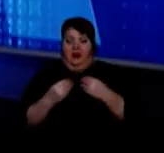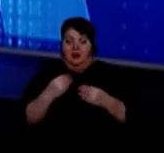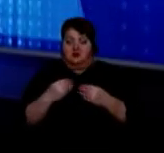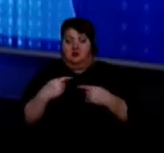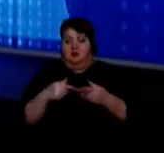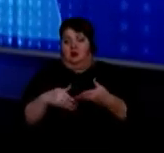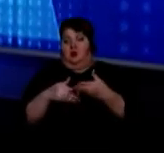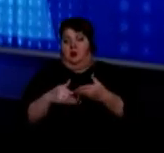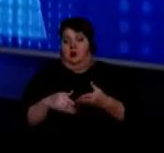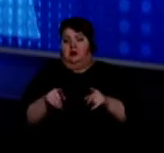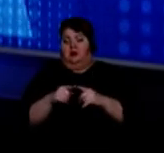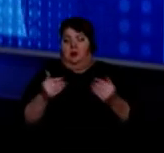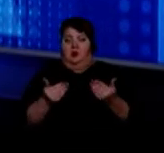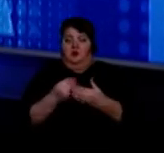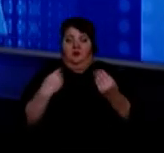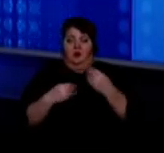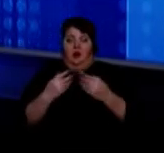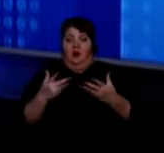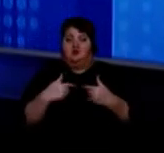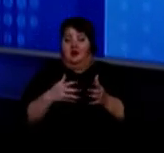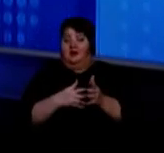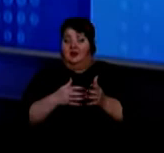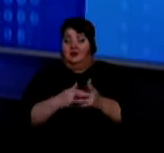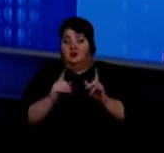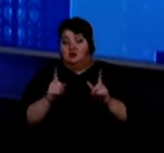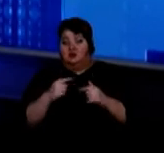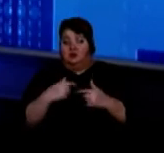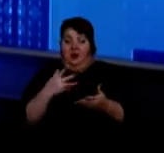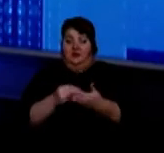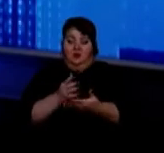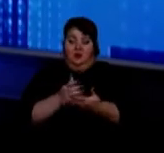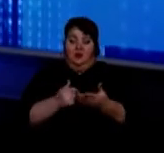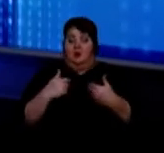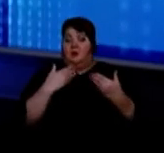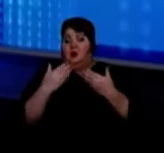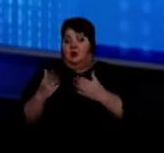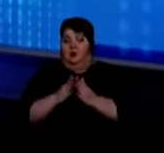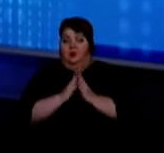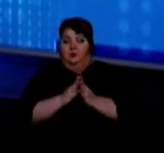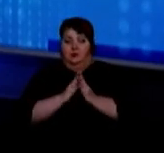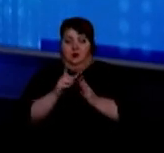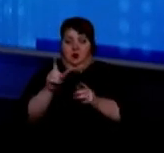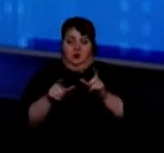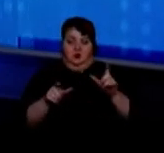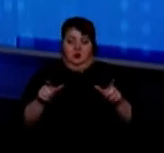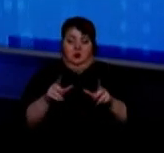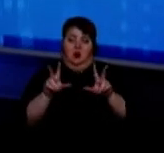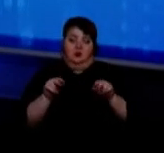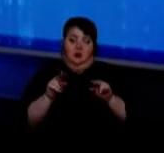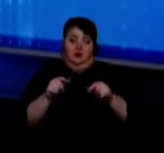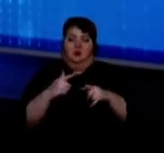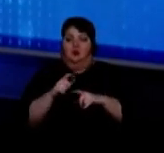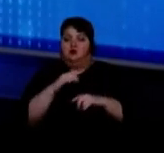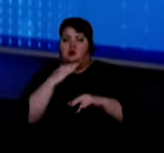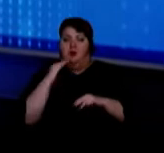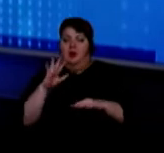ми допомагаємо цими новими речами. Але якщо в нас не вистачає своїх ресурсів, ми звертаємось до людей. І, слава Богу, в нас дуже